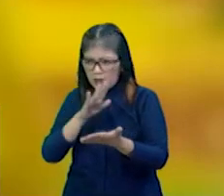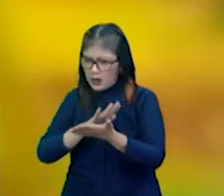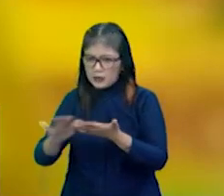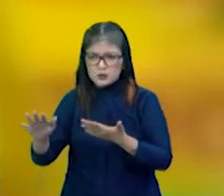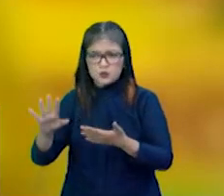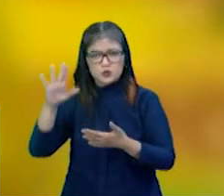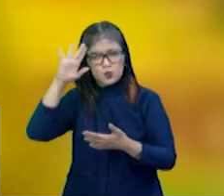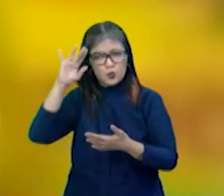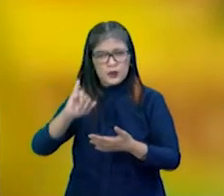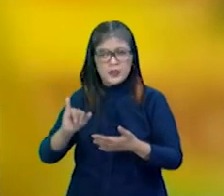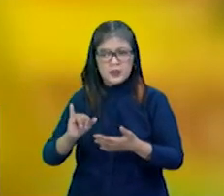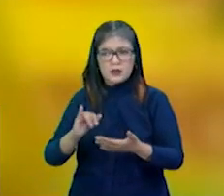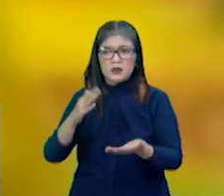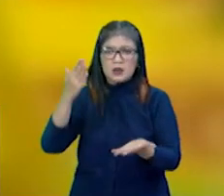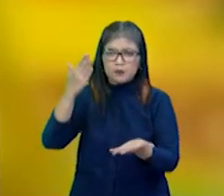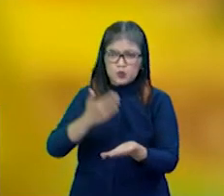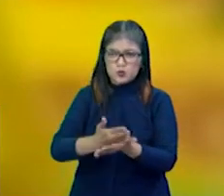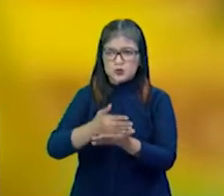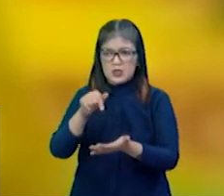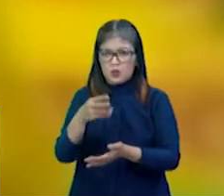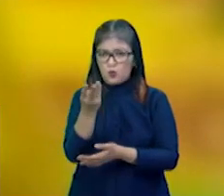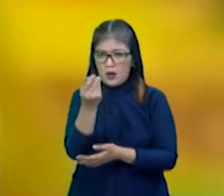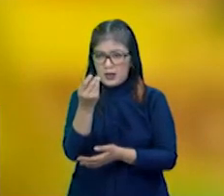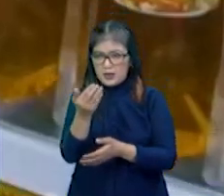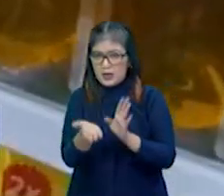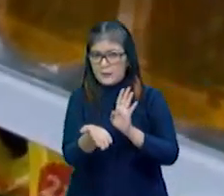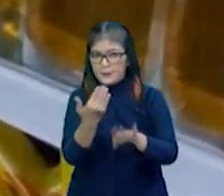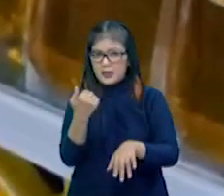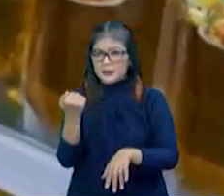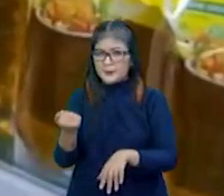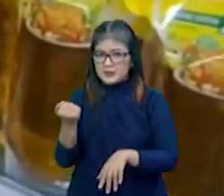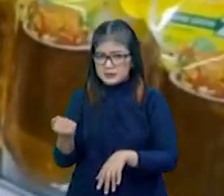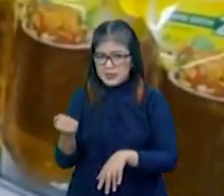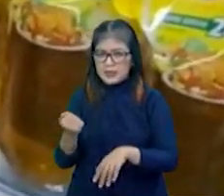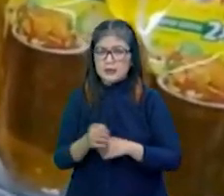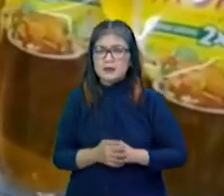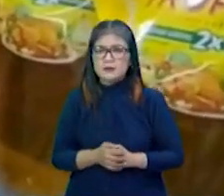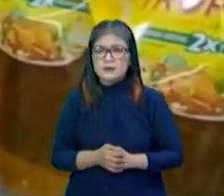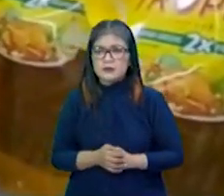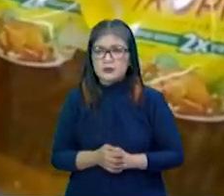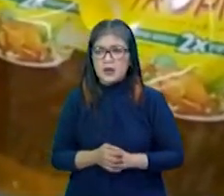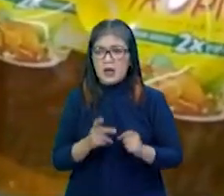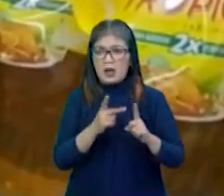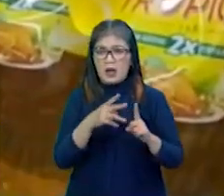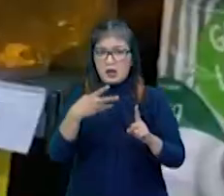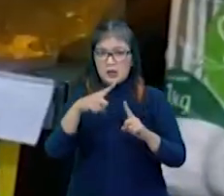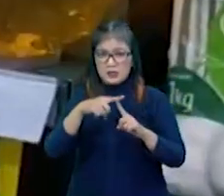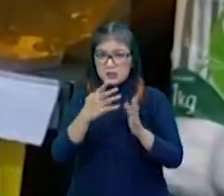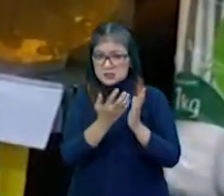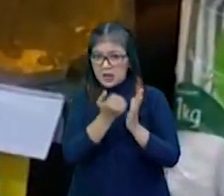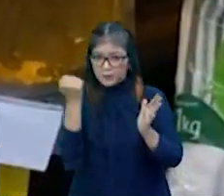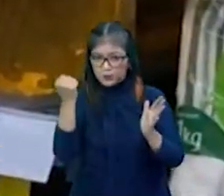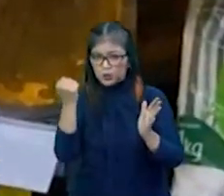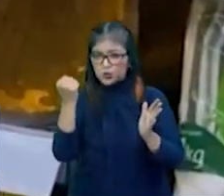memutuskan mengembalikan harga ke mekanisme pasar sebagai solusinya. Setelah HET dicabut, minyak goreng di pasar tradisional